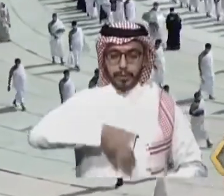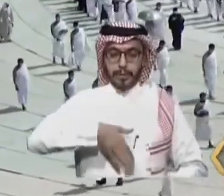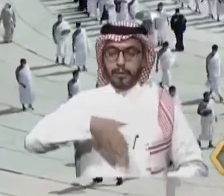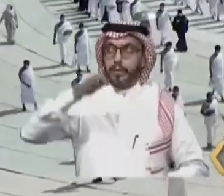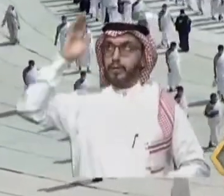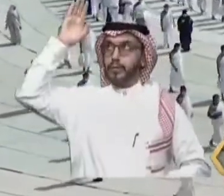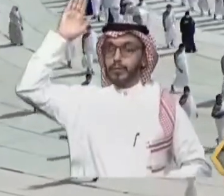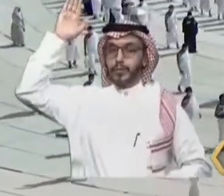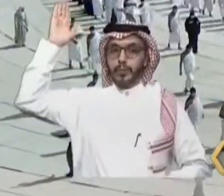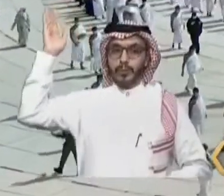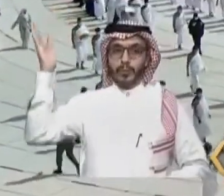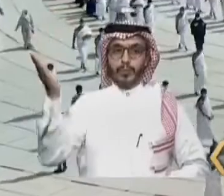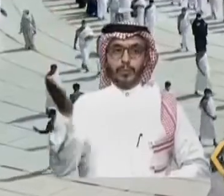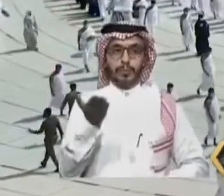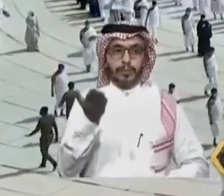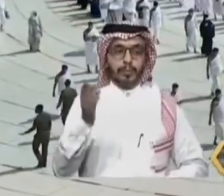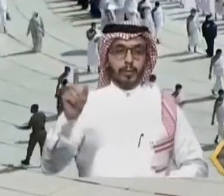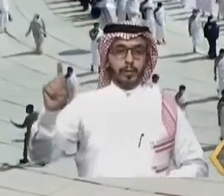محمدا رسول